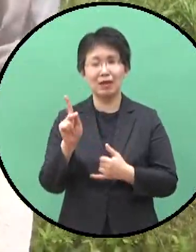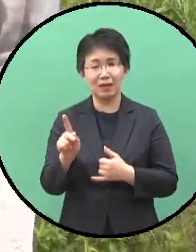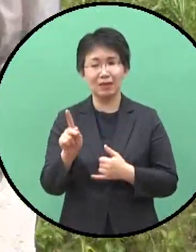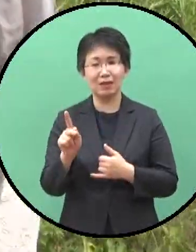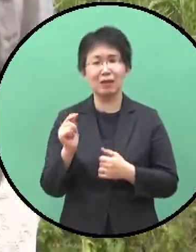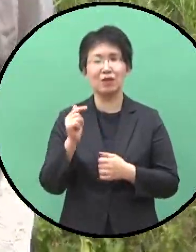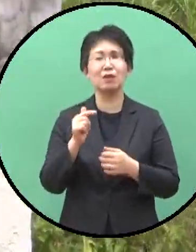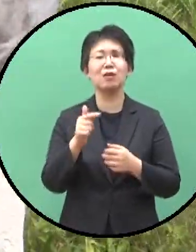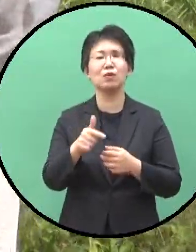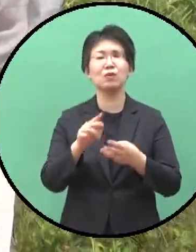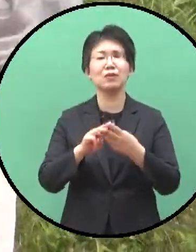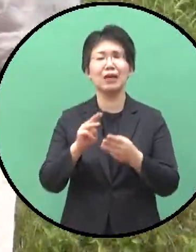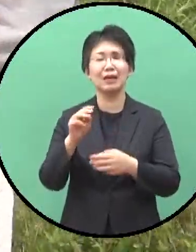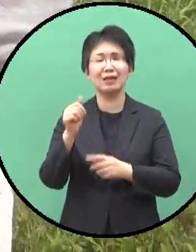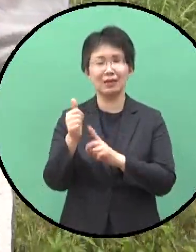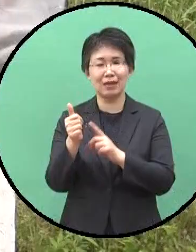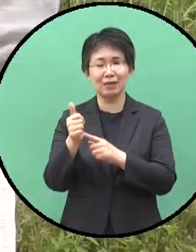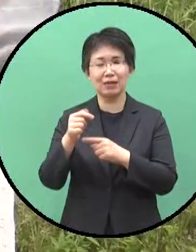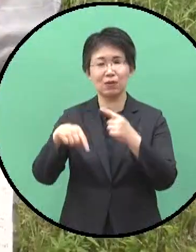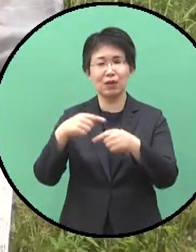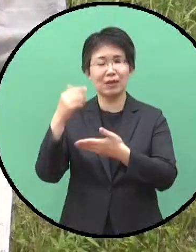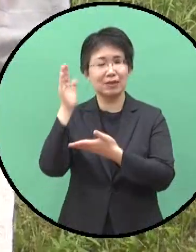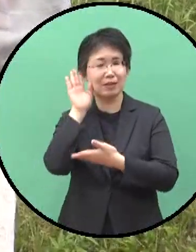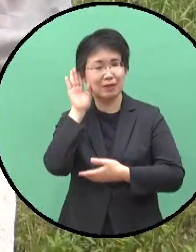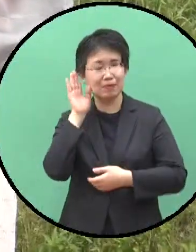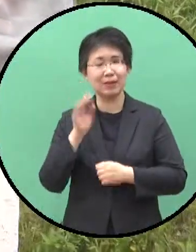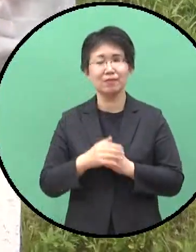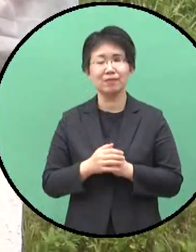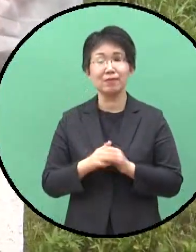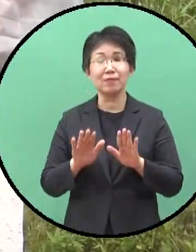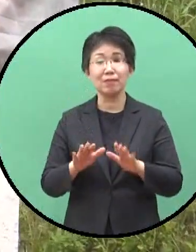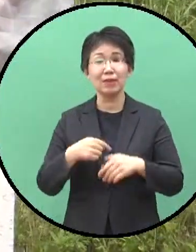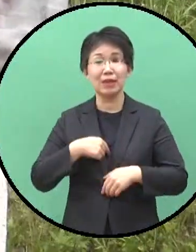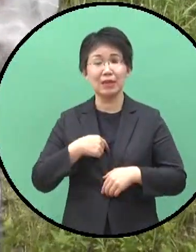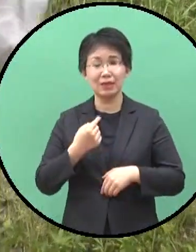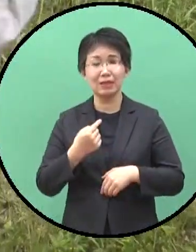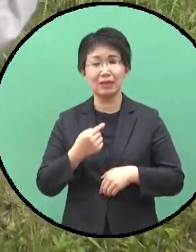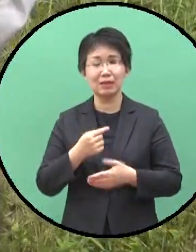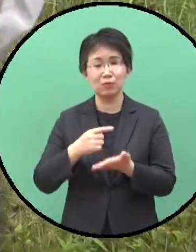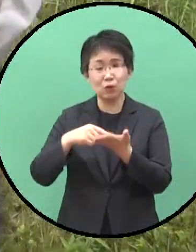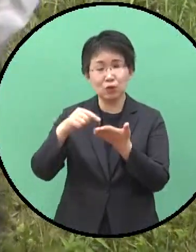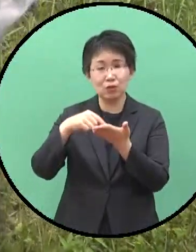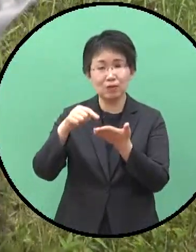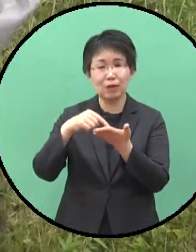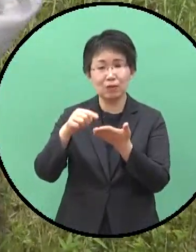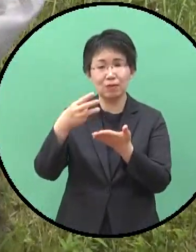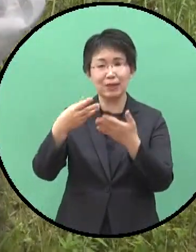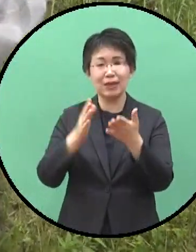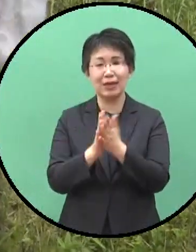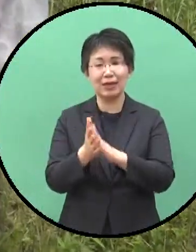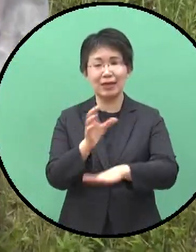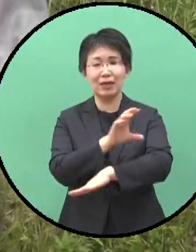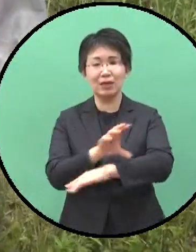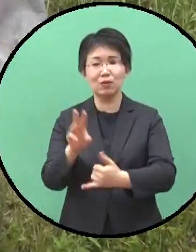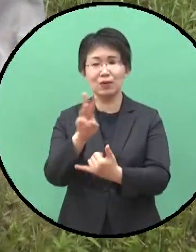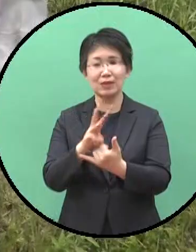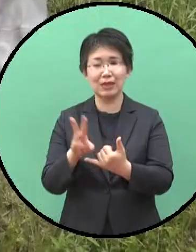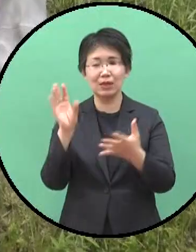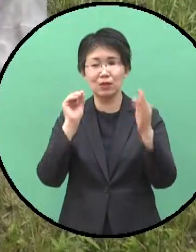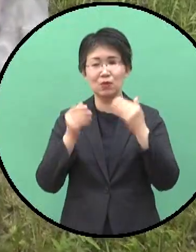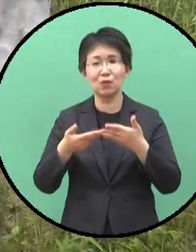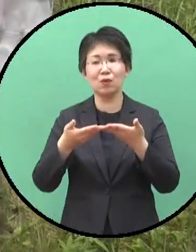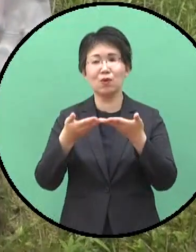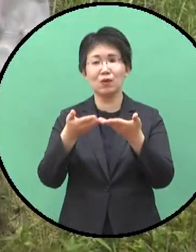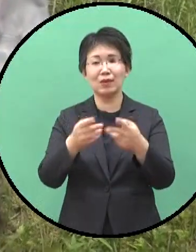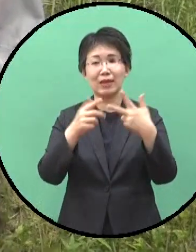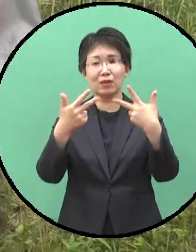。よろしくお願いします。 よろしくお願いします。 さあ、今自分のスマホで、 三重県土砂災害情報提供システムのページ